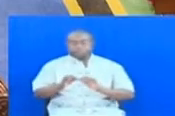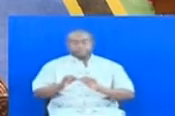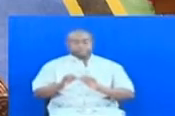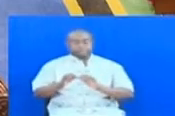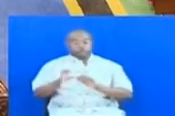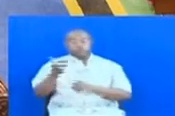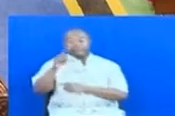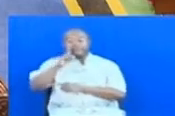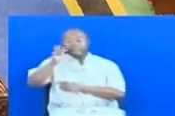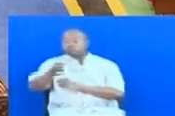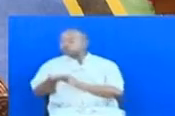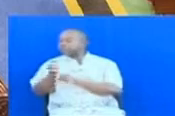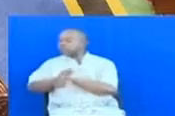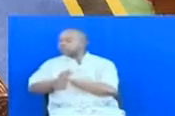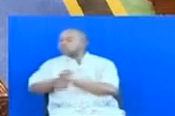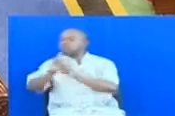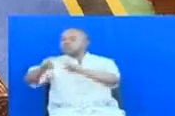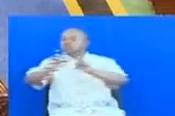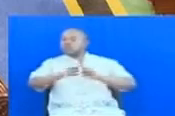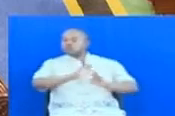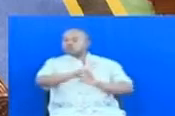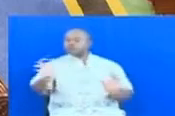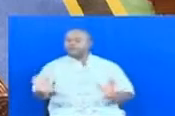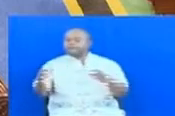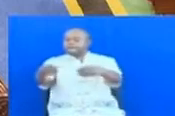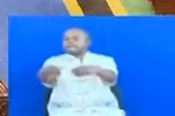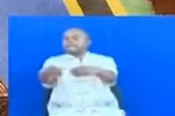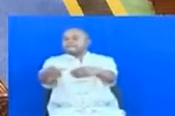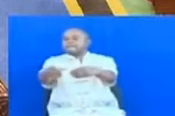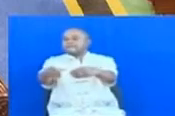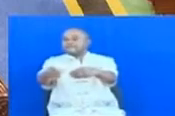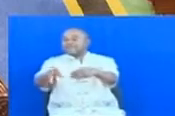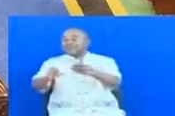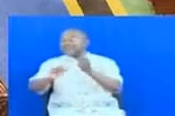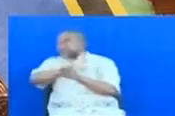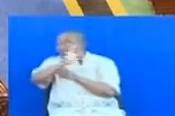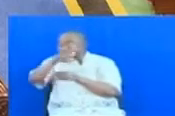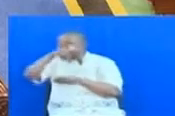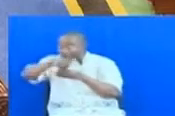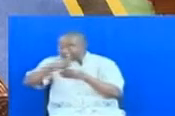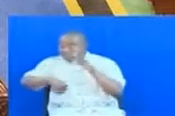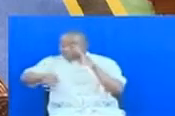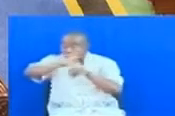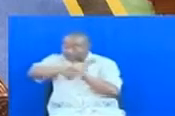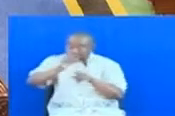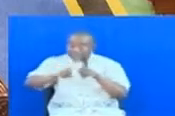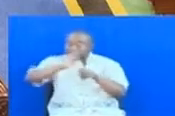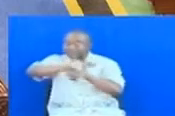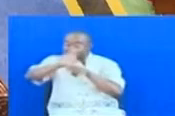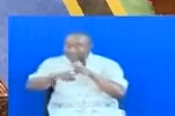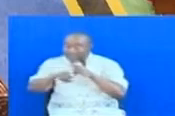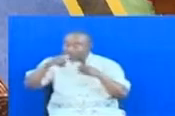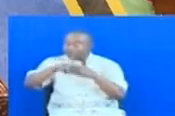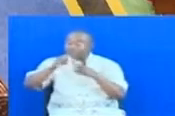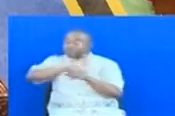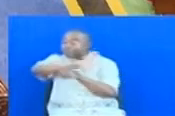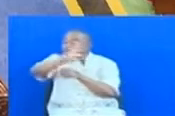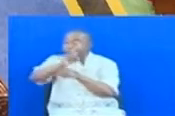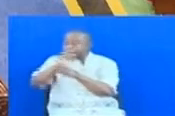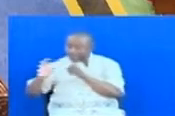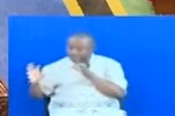mbalimbali. Leo hii lakini ukiangalia wajumbe wote kuanzia mwenyekiti, makamu mwenyekiti na wajumbe, combination imekaa